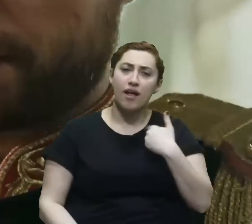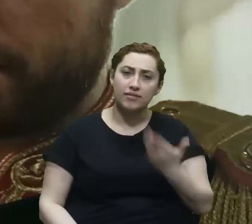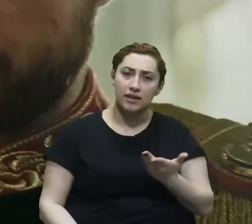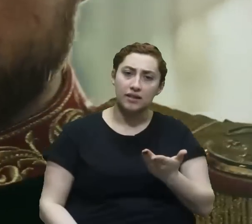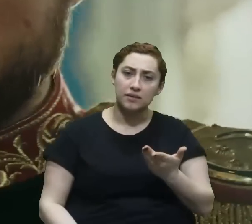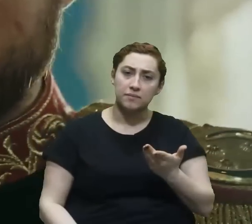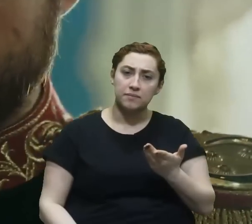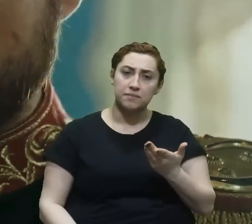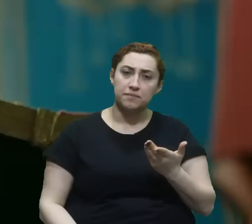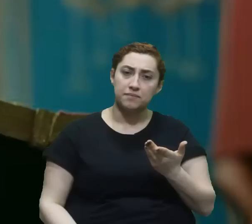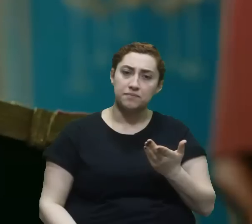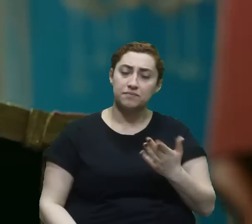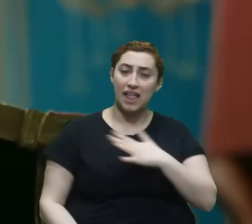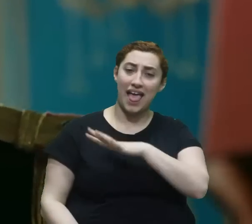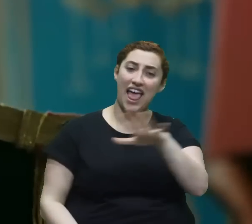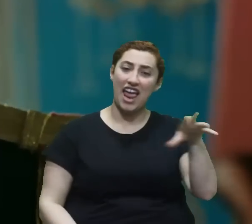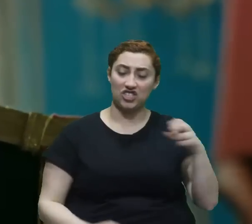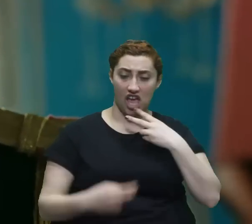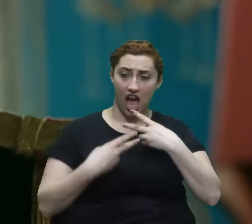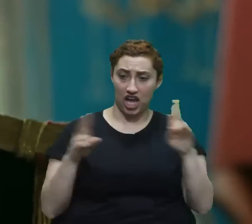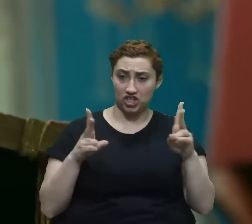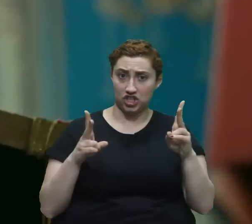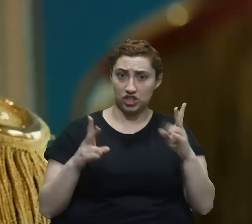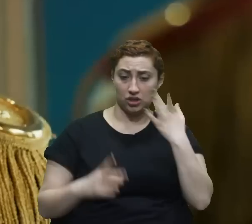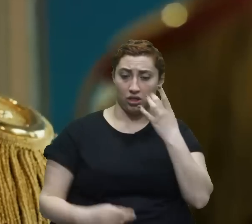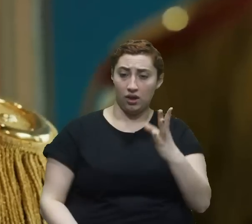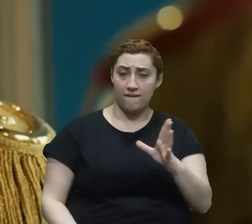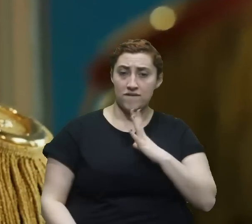paşa? Her şey ayan beyan.